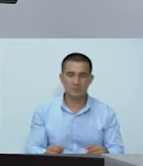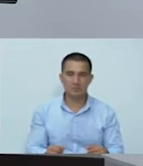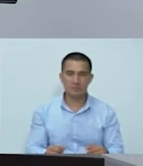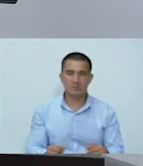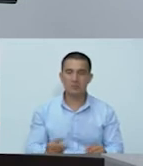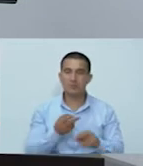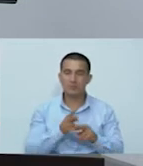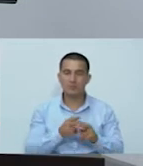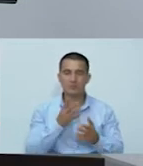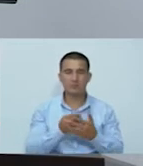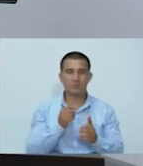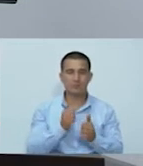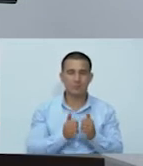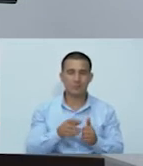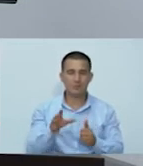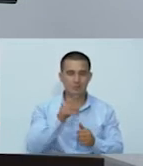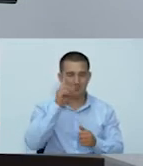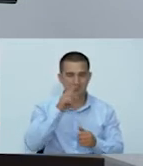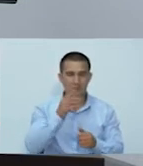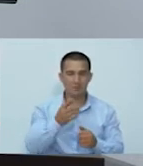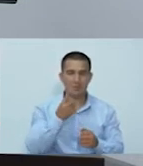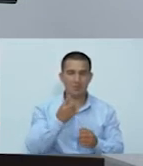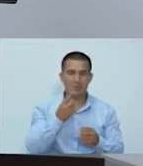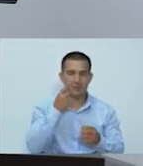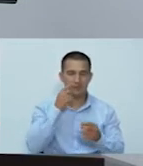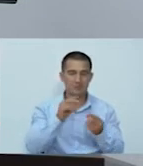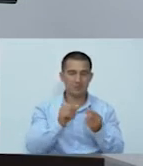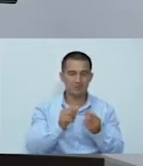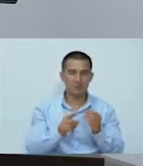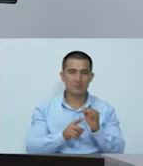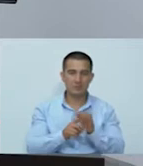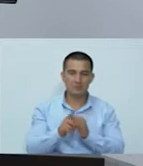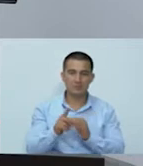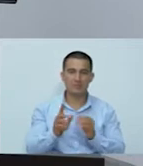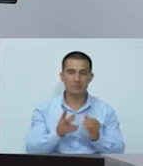Har doimgidek qog'ozimizni bir uchini solib olamiz va